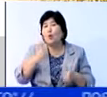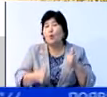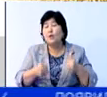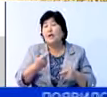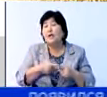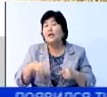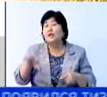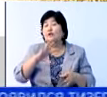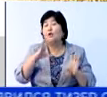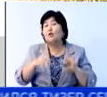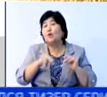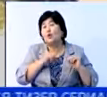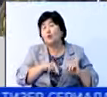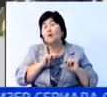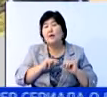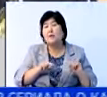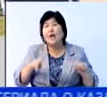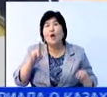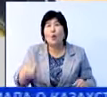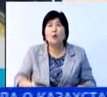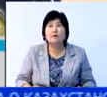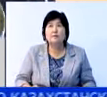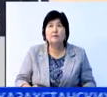И это все результат труда педагогов.